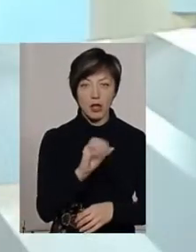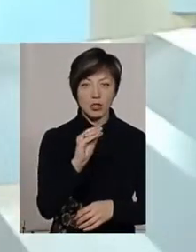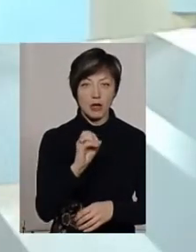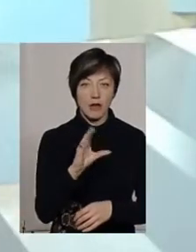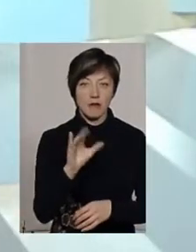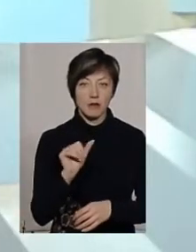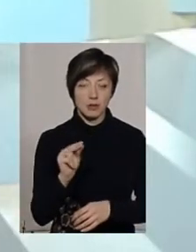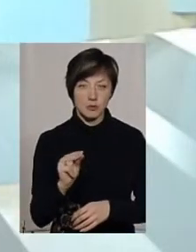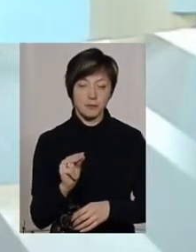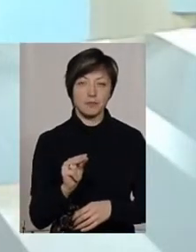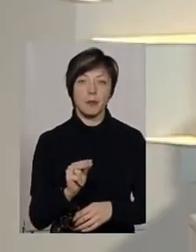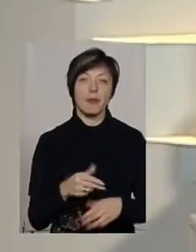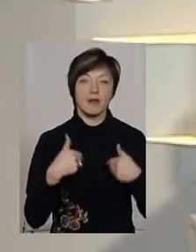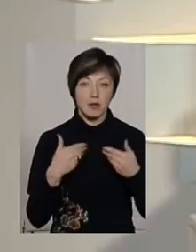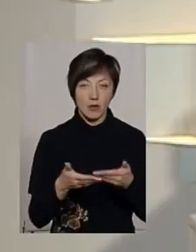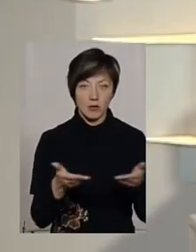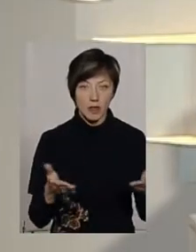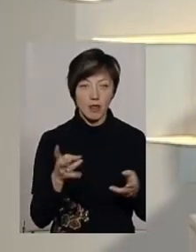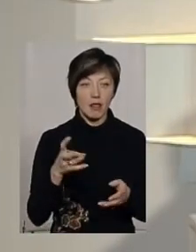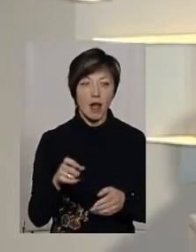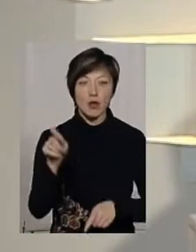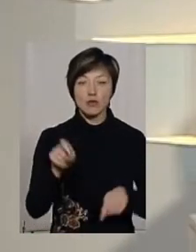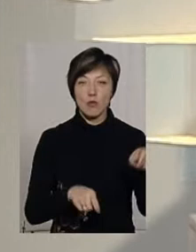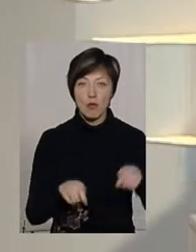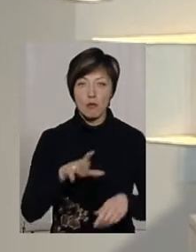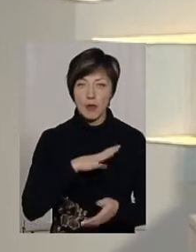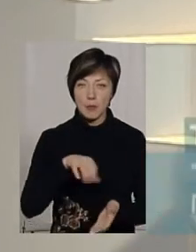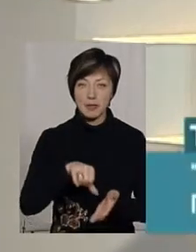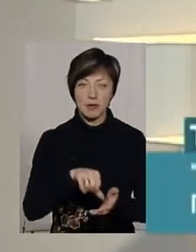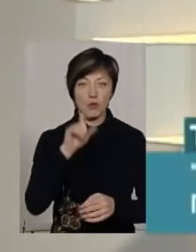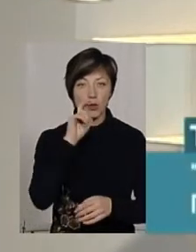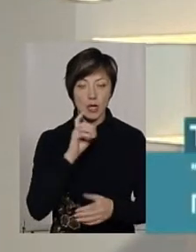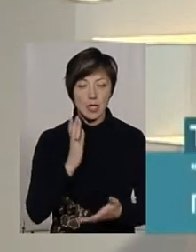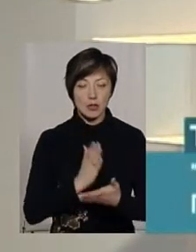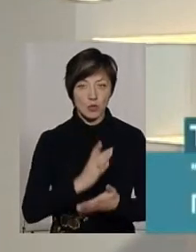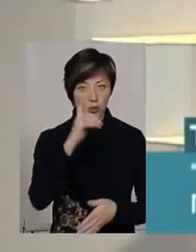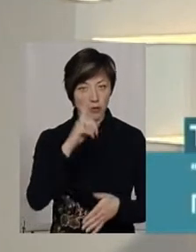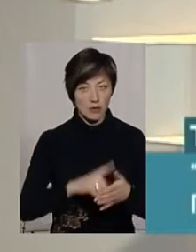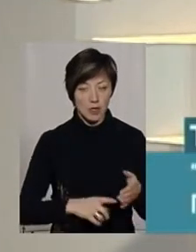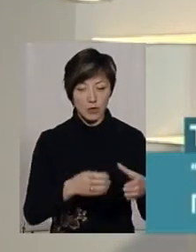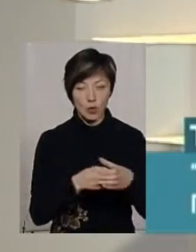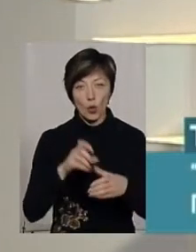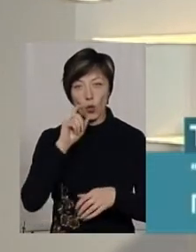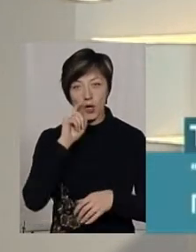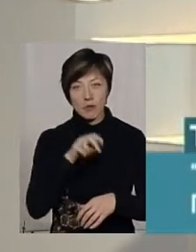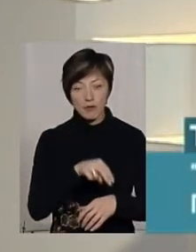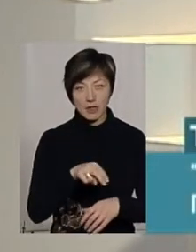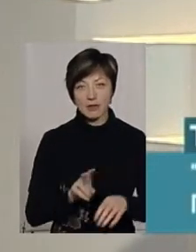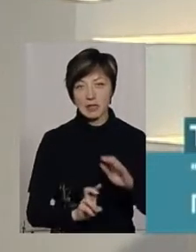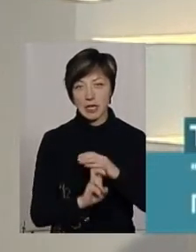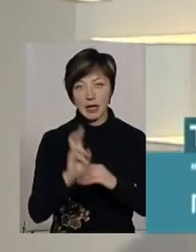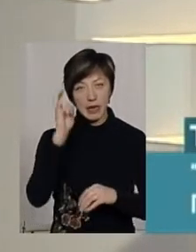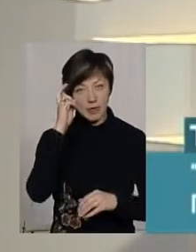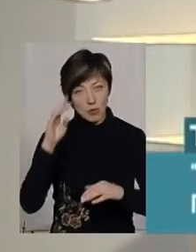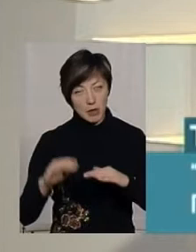пане Юрію. Вітаю. Отже, на соборі були представники існуючих в Україні православних юрисдикцій, Української православної